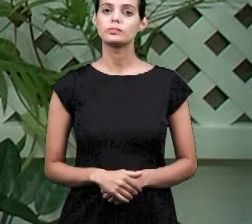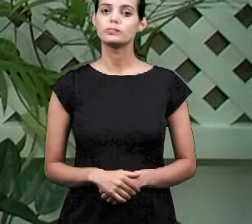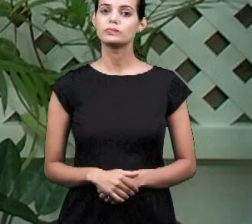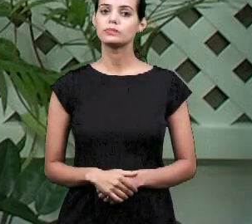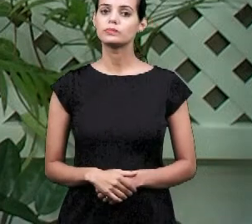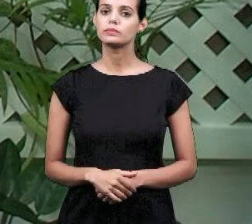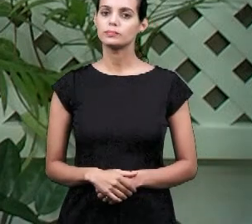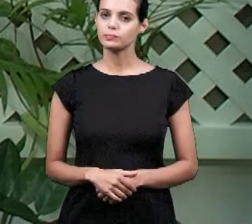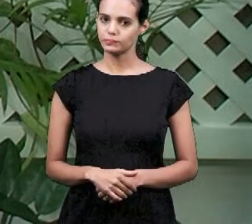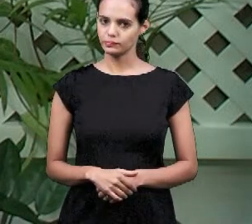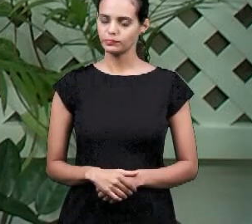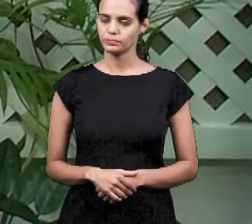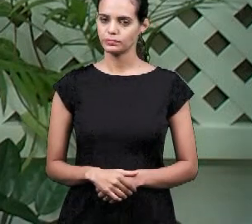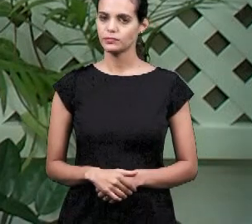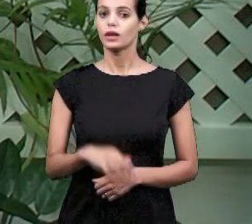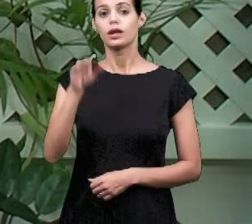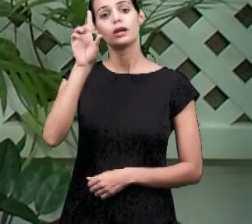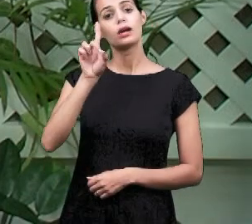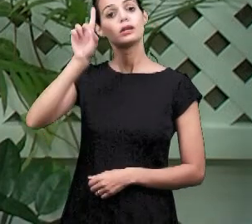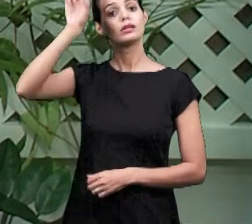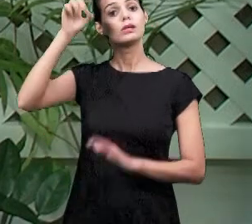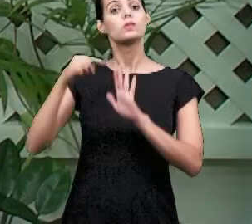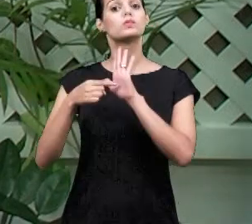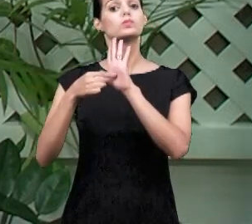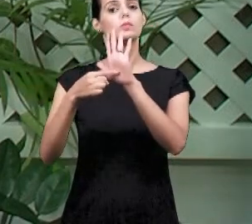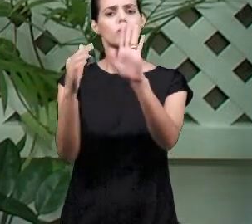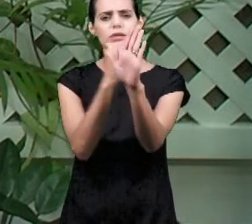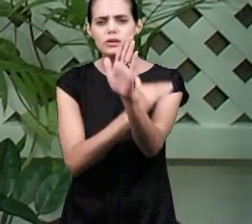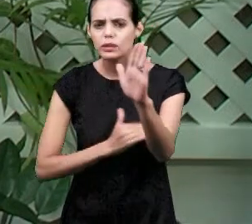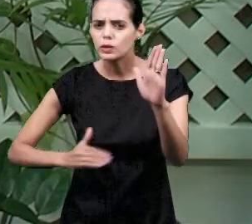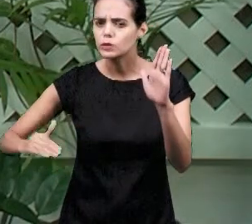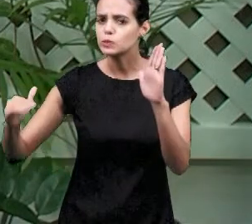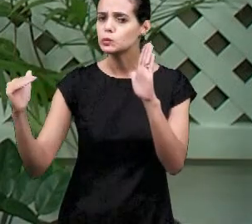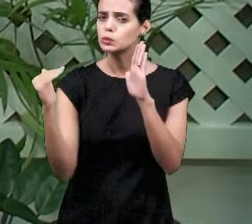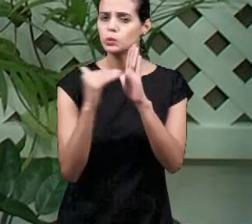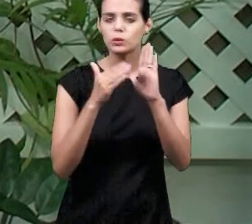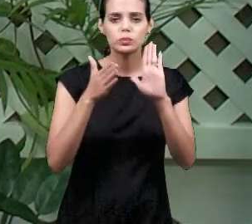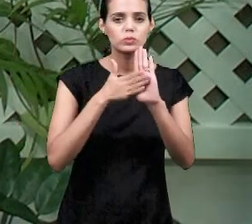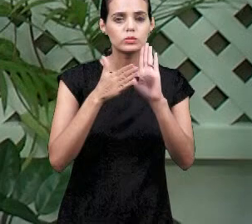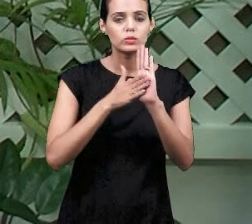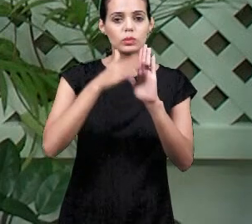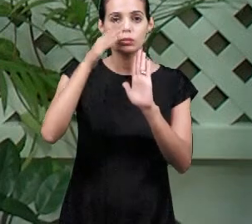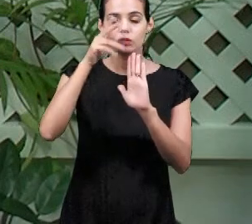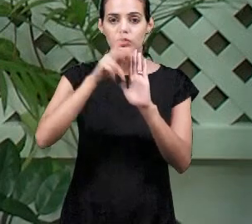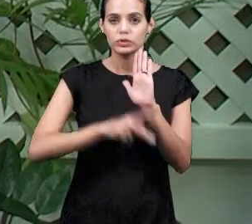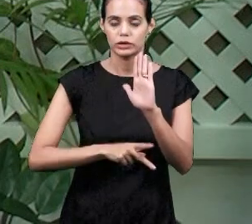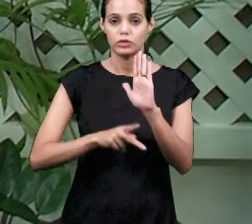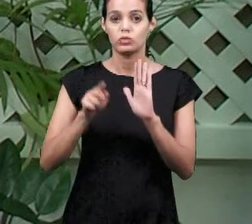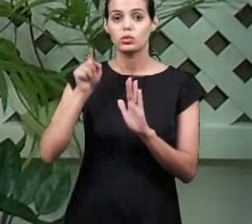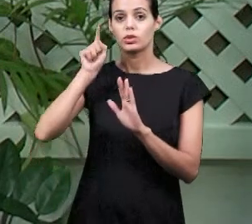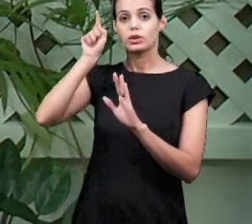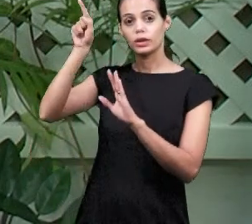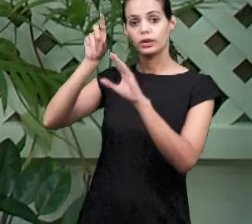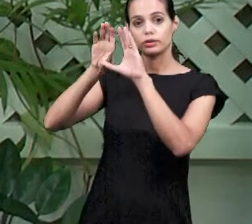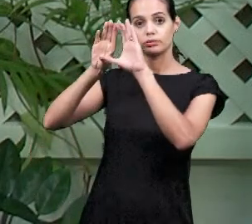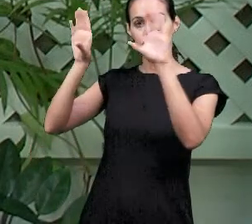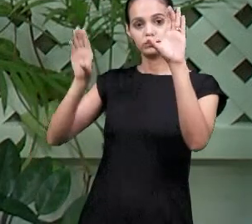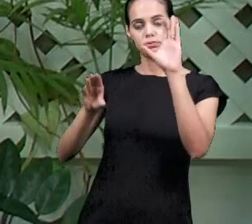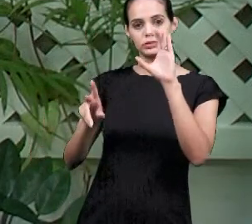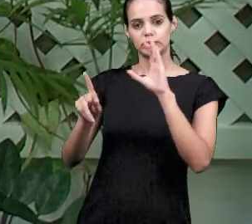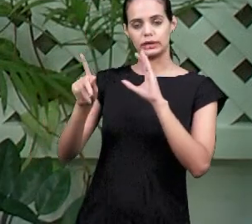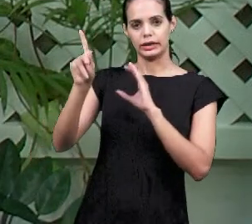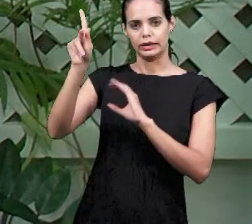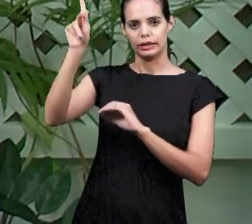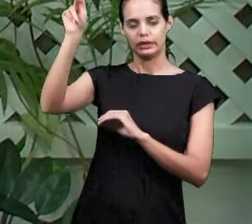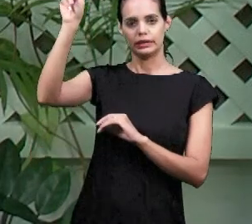que chacun doit comprendre ce projet. Par exemple, voilà aujourd'hui, devant les frères, un tableau. Quel